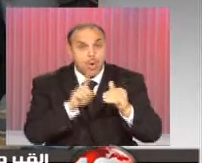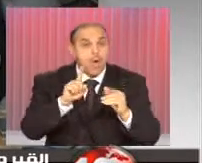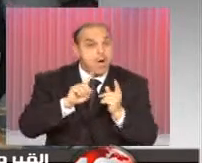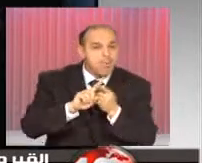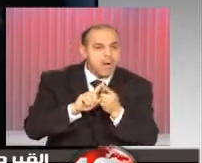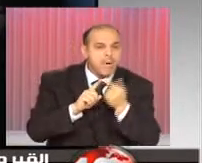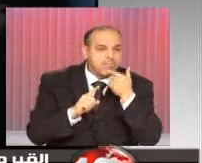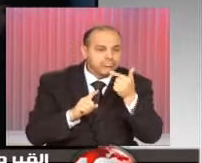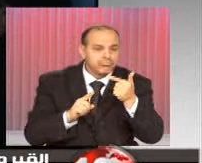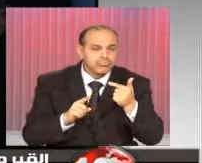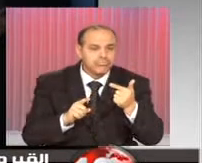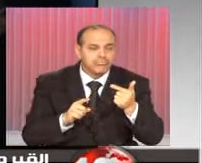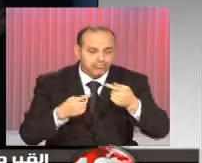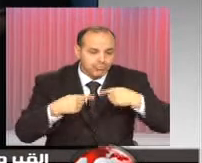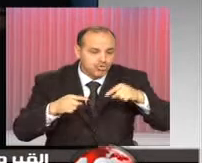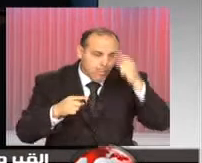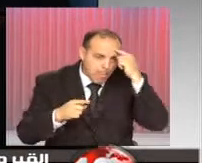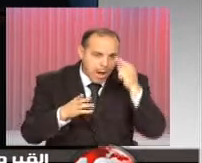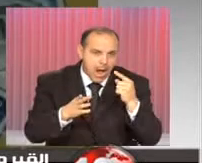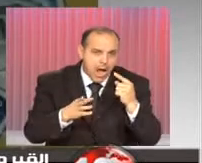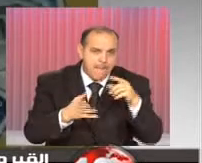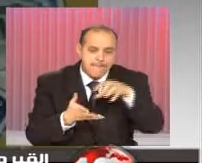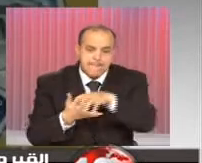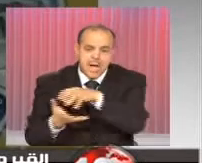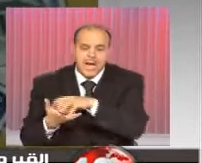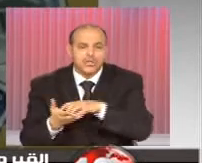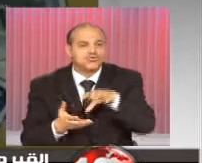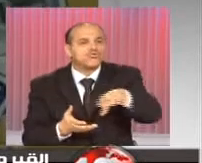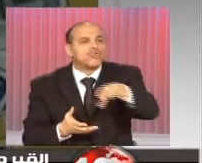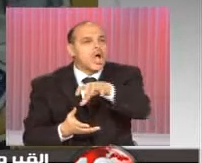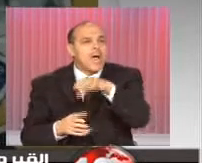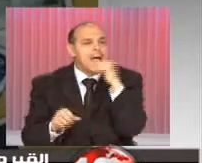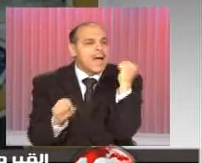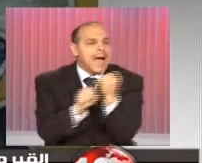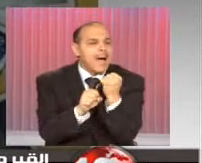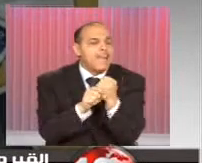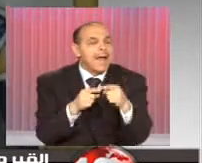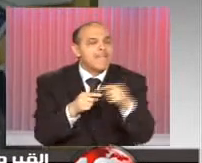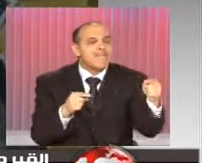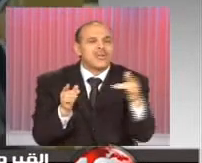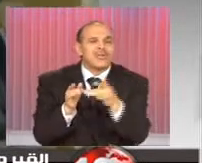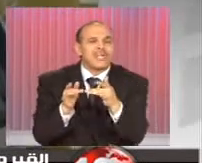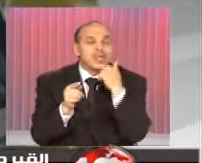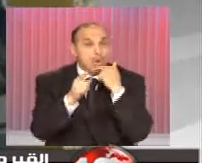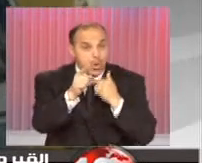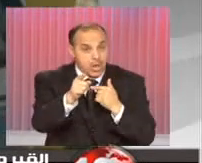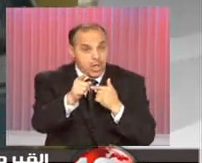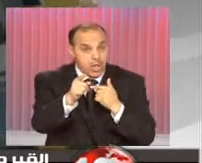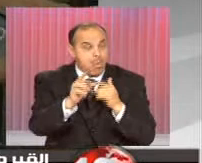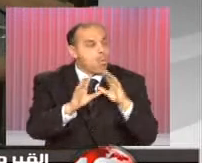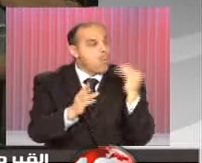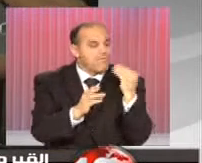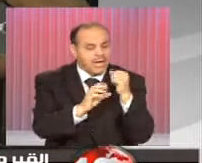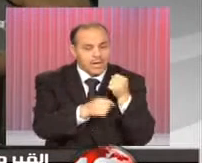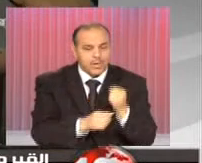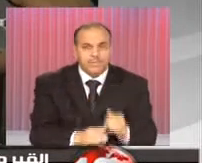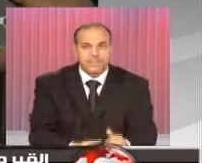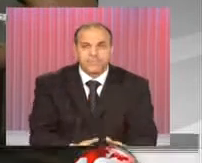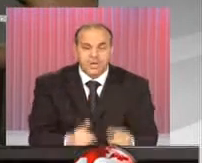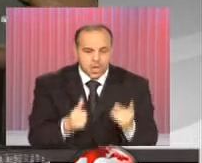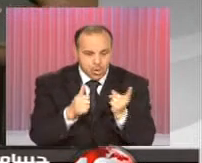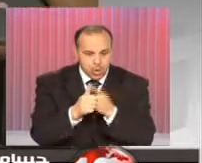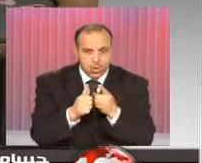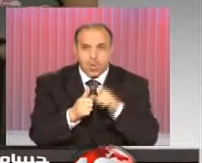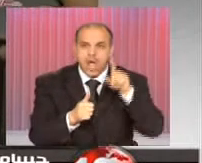ما جاء في اليوم الوطني للمراكز الجهوية للعمل عن بعد الذي احتضنته القيروان. الأول